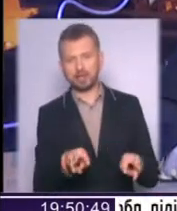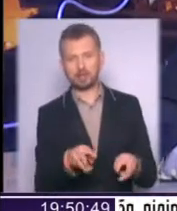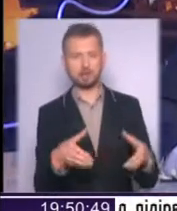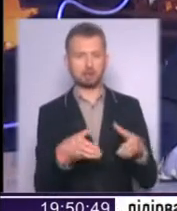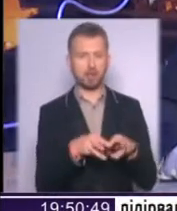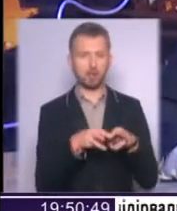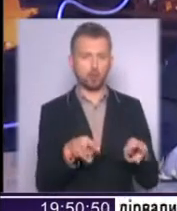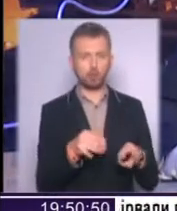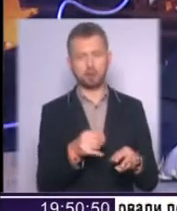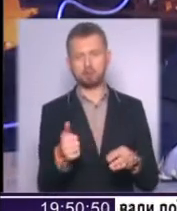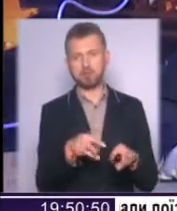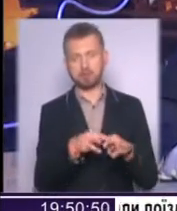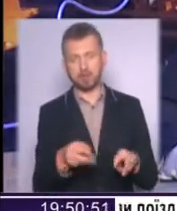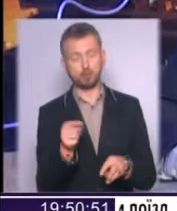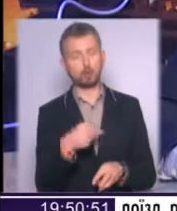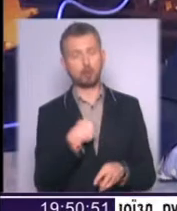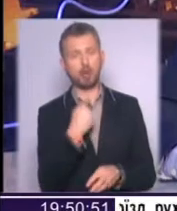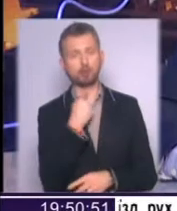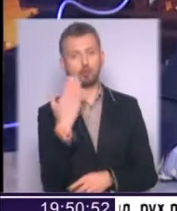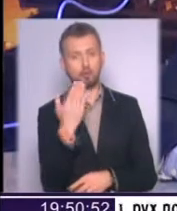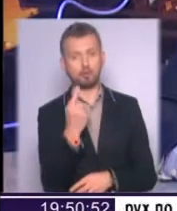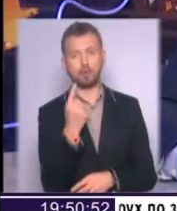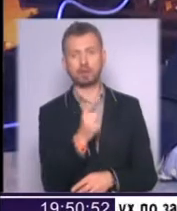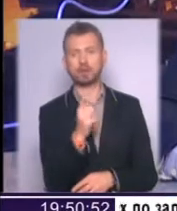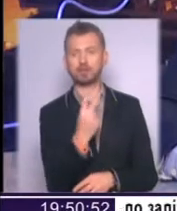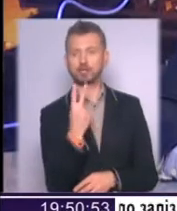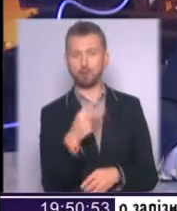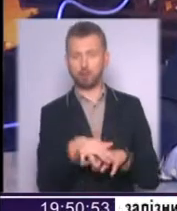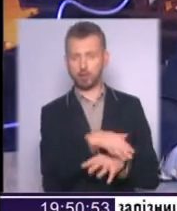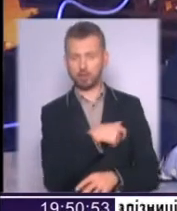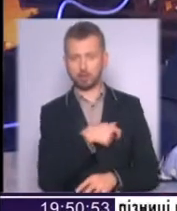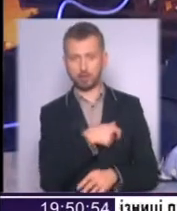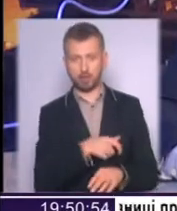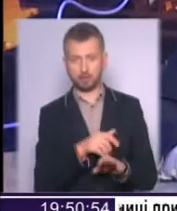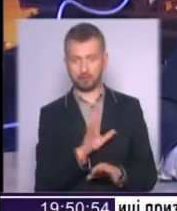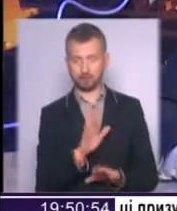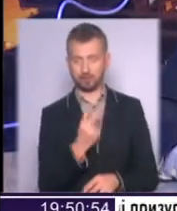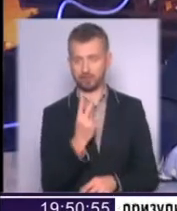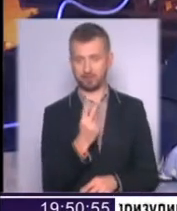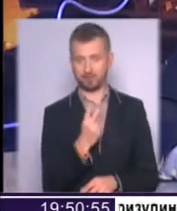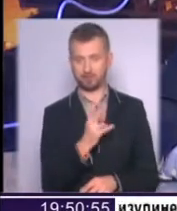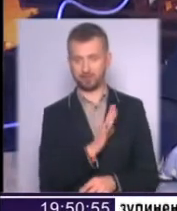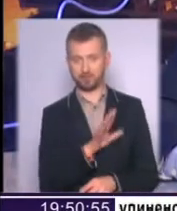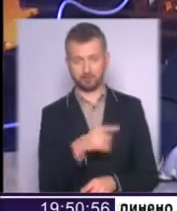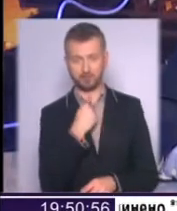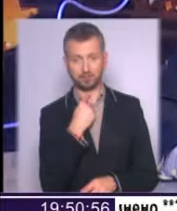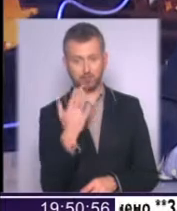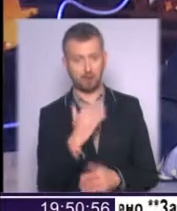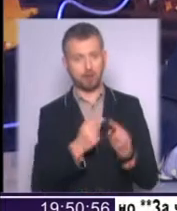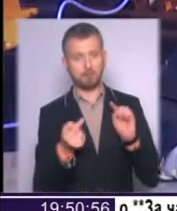і прем'єрів. І саме тому я голосував один з двох народних депутатів, лише з двох, у Верховній Раді України,